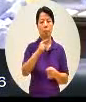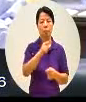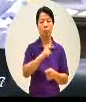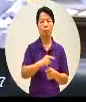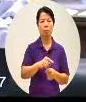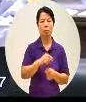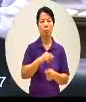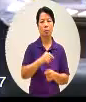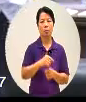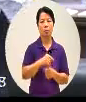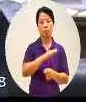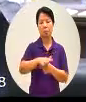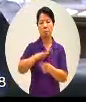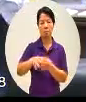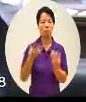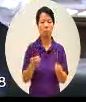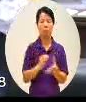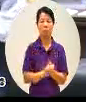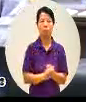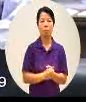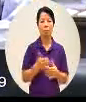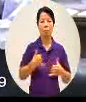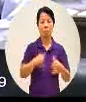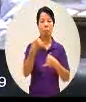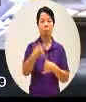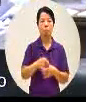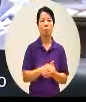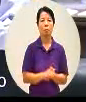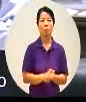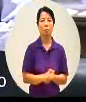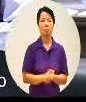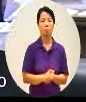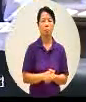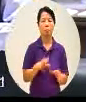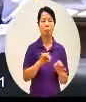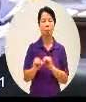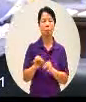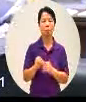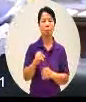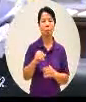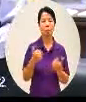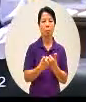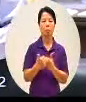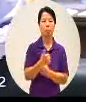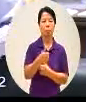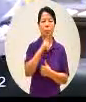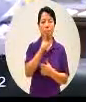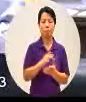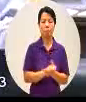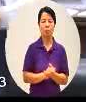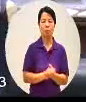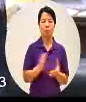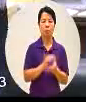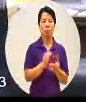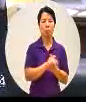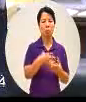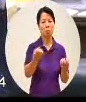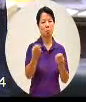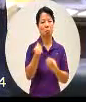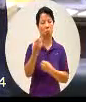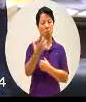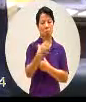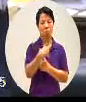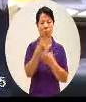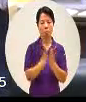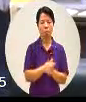栈，路歹个呢，我含迄个陆议员，阮的共同朋友，迄天咧引导，讲伊有买一